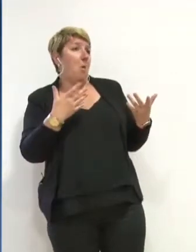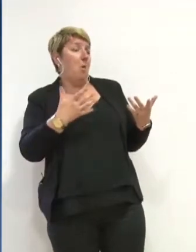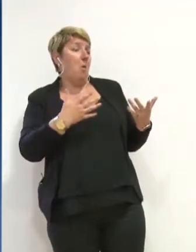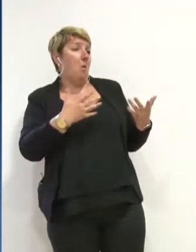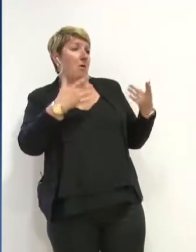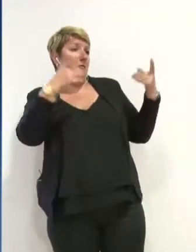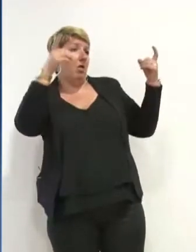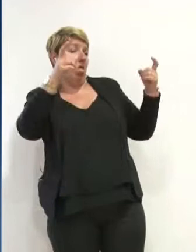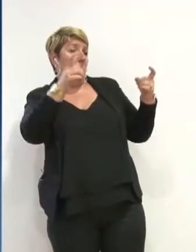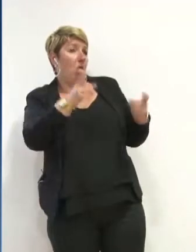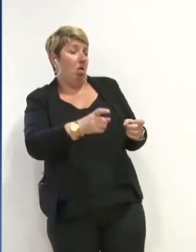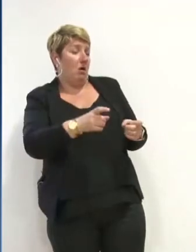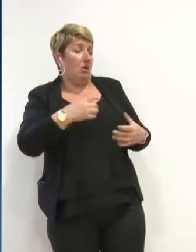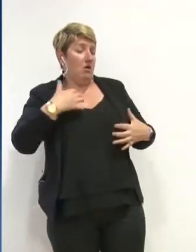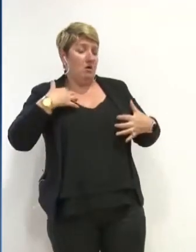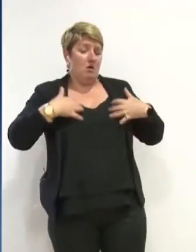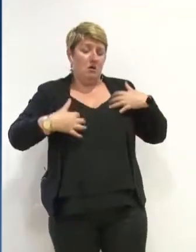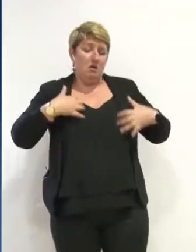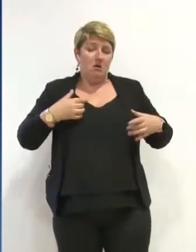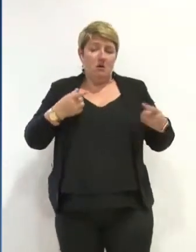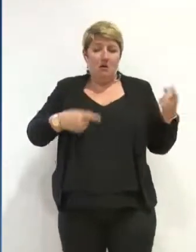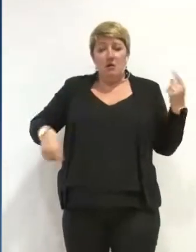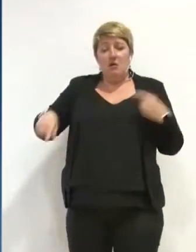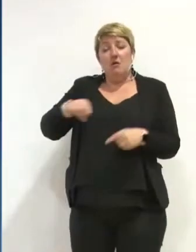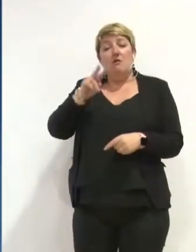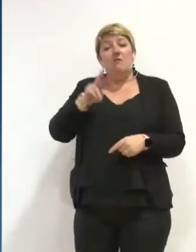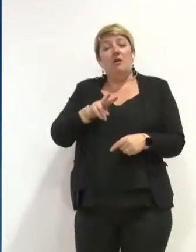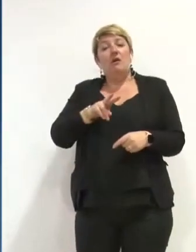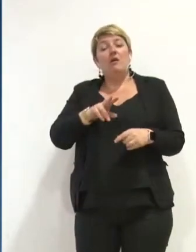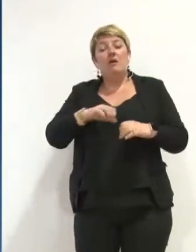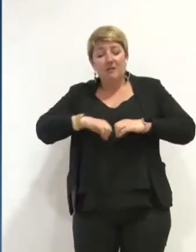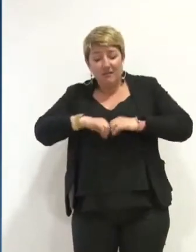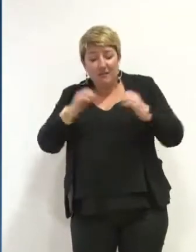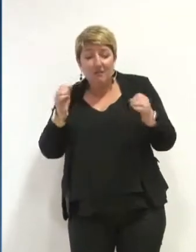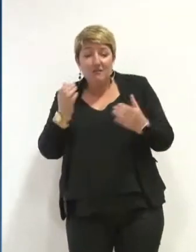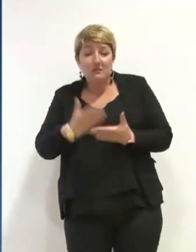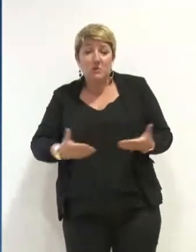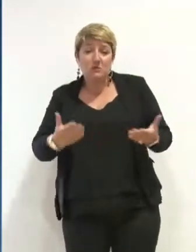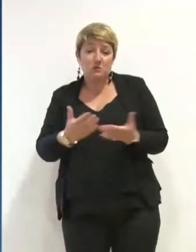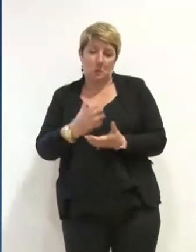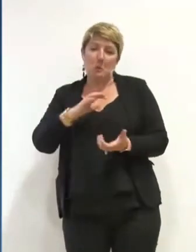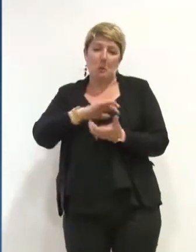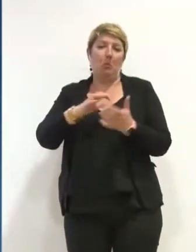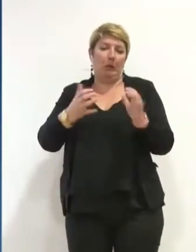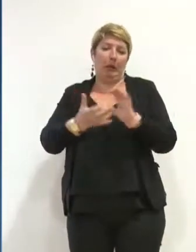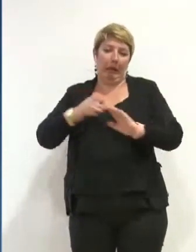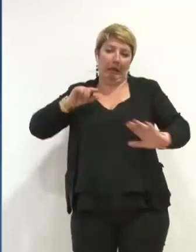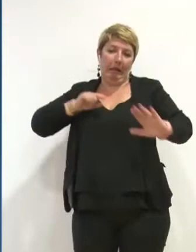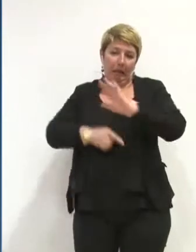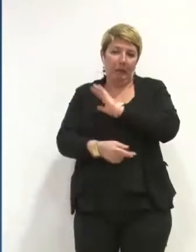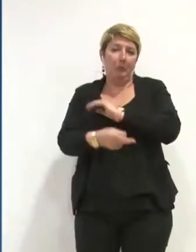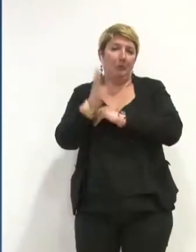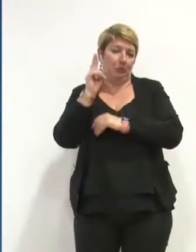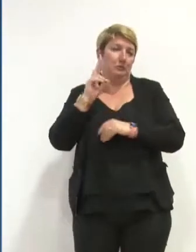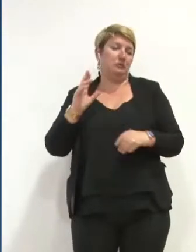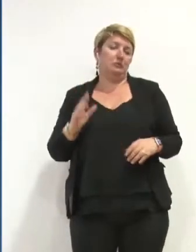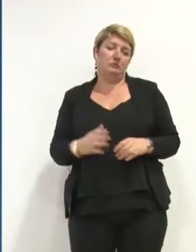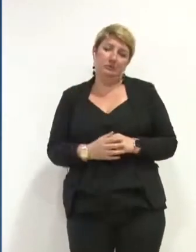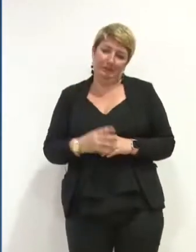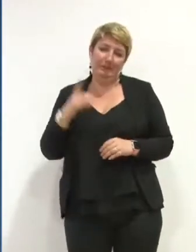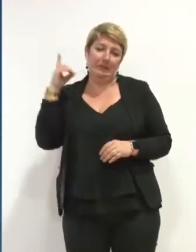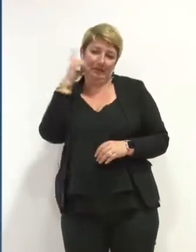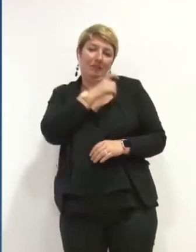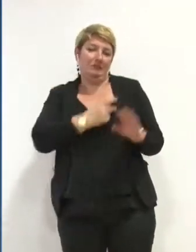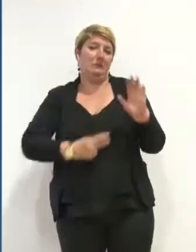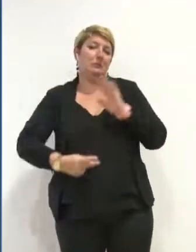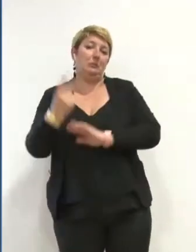une réalité bien plus complexe, bien plus compliquée en réalité. En ce qui nous concerne, nous aurons à cœur